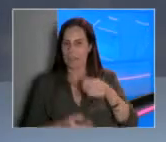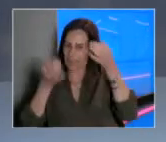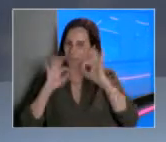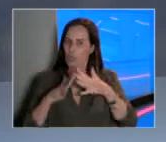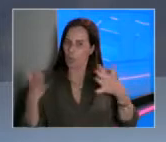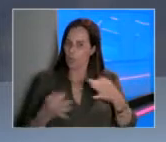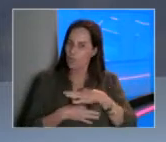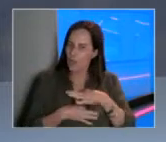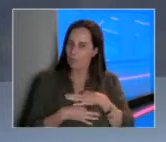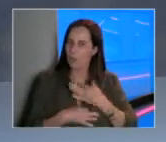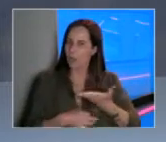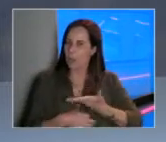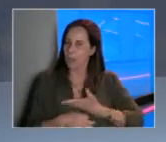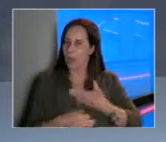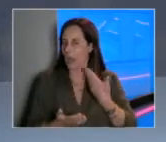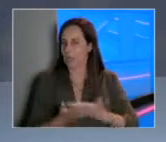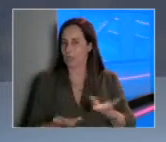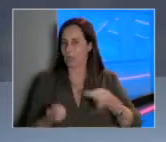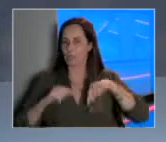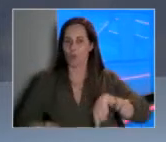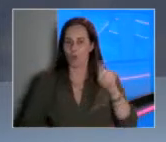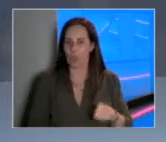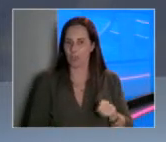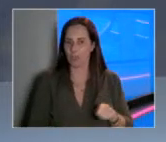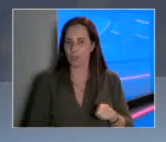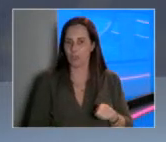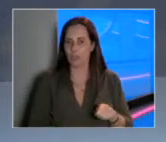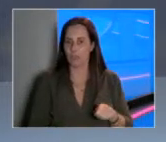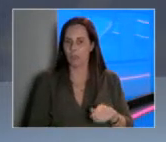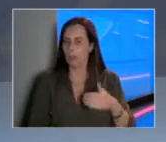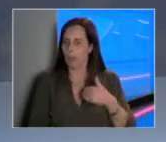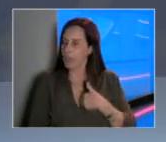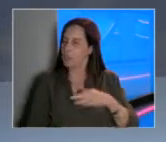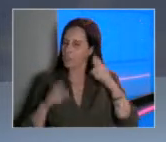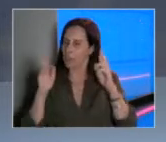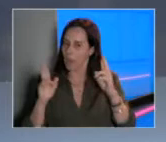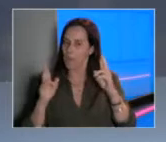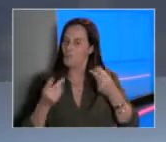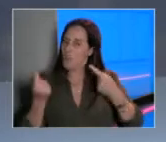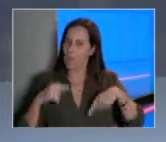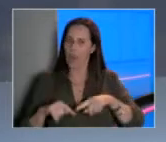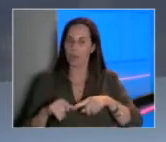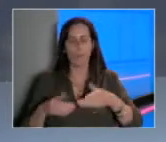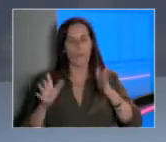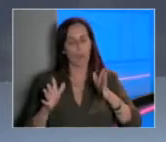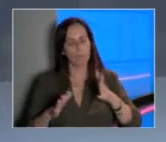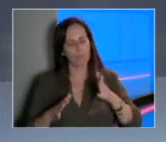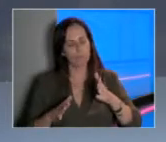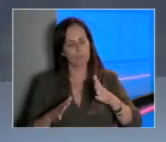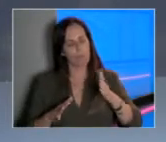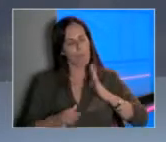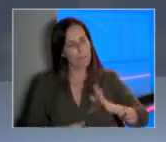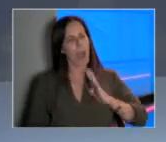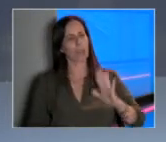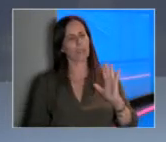מאוד גדול בשבילי לקבל הצעה כזאת מיור הכנסת. אני מקווה מאוד שהוועדה הזאת תהיה מאוד עניינית,